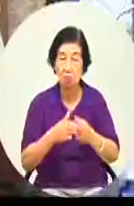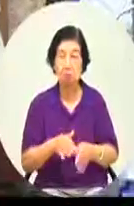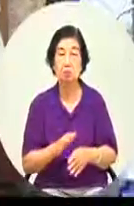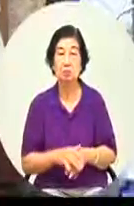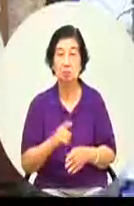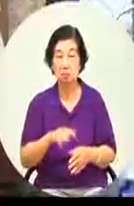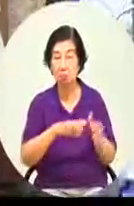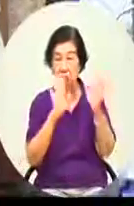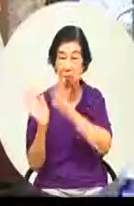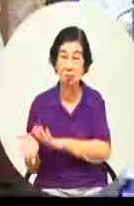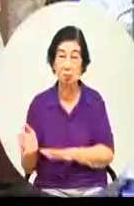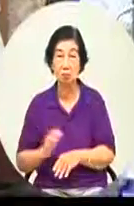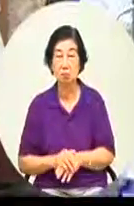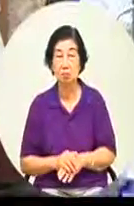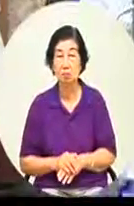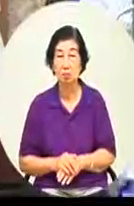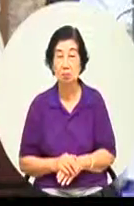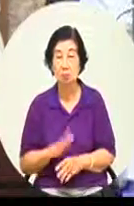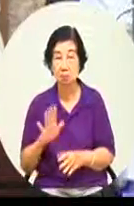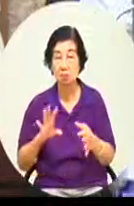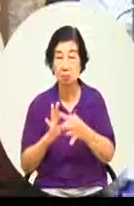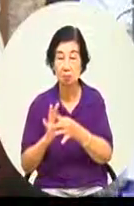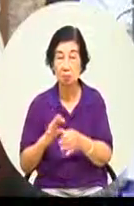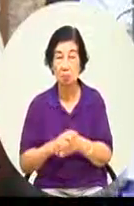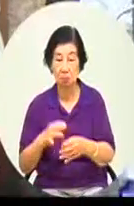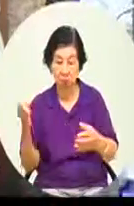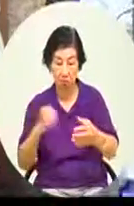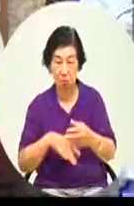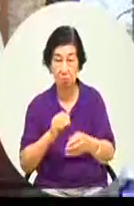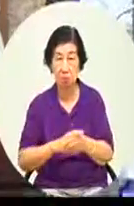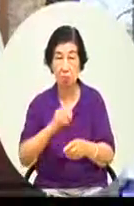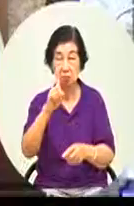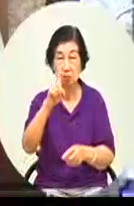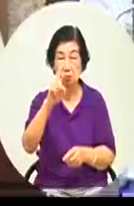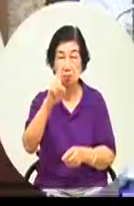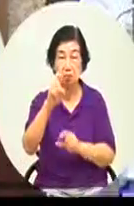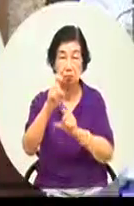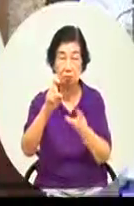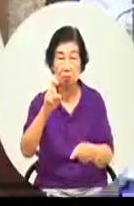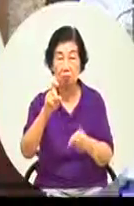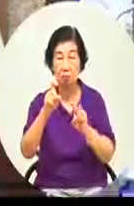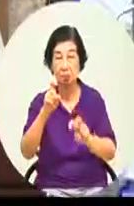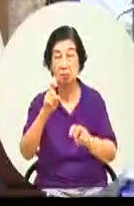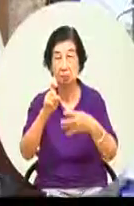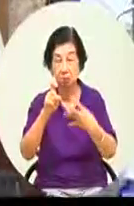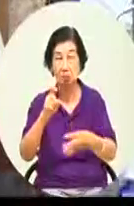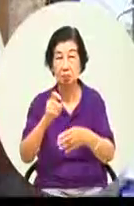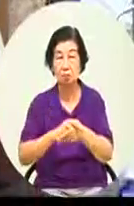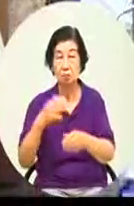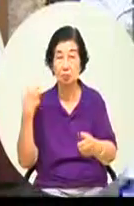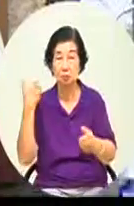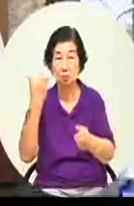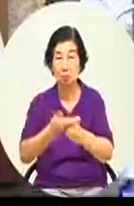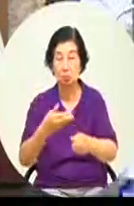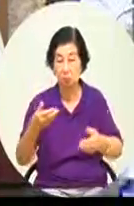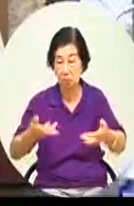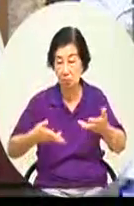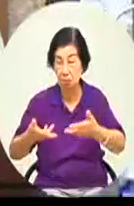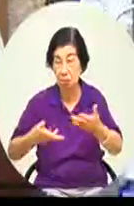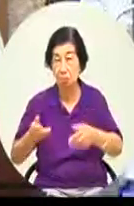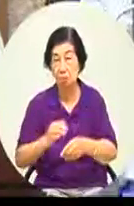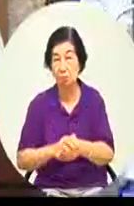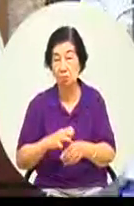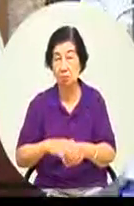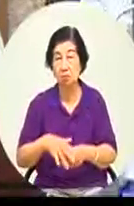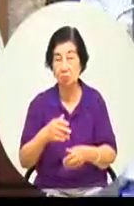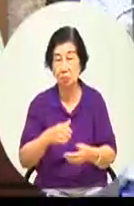部分，我们会把它纳到。我们迄个11月24号迄个委托案里面吼，然后一并来考量。 啊，到时吼， 看麻烦王议员加倒三